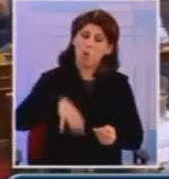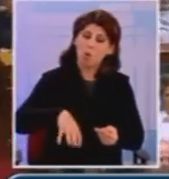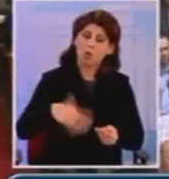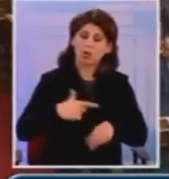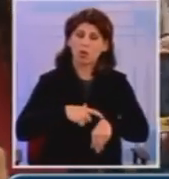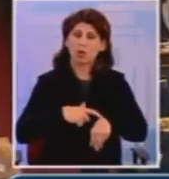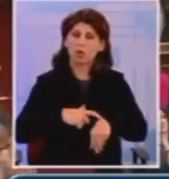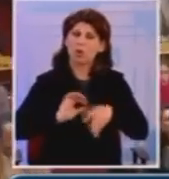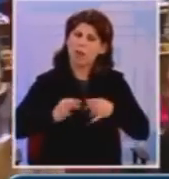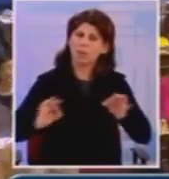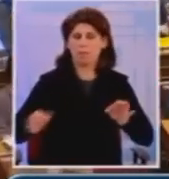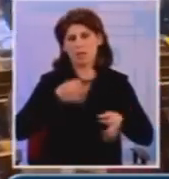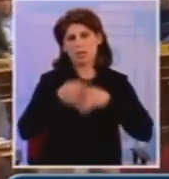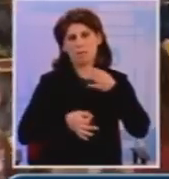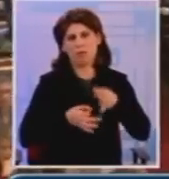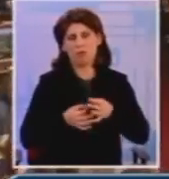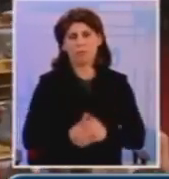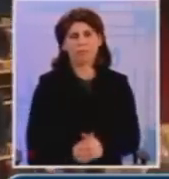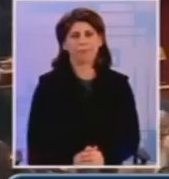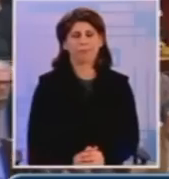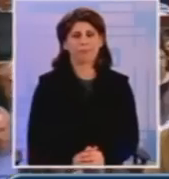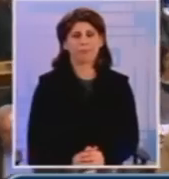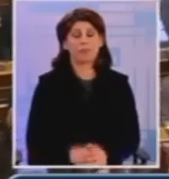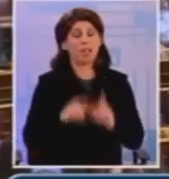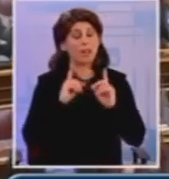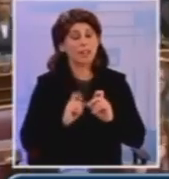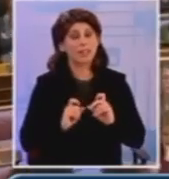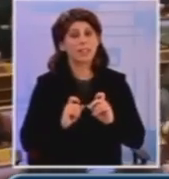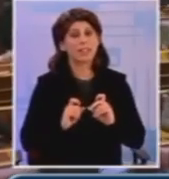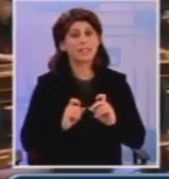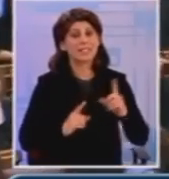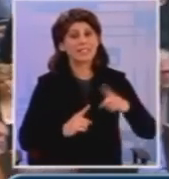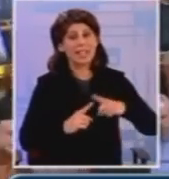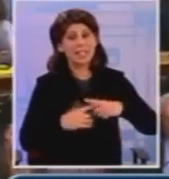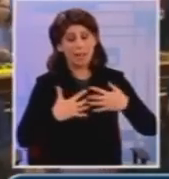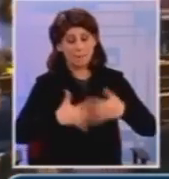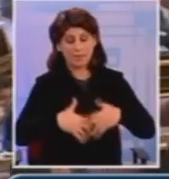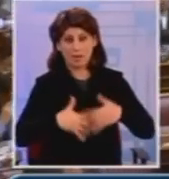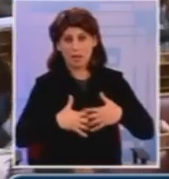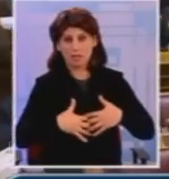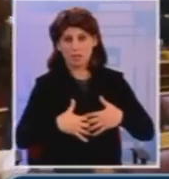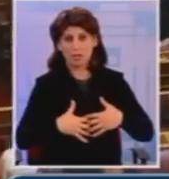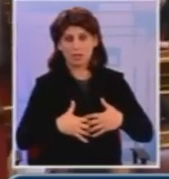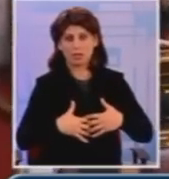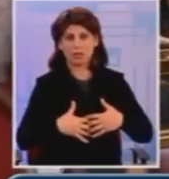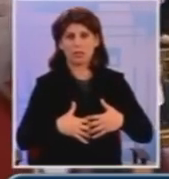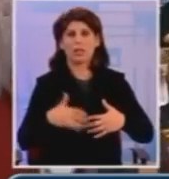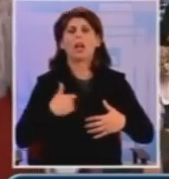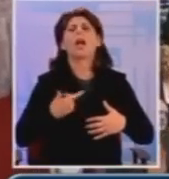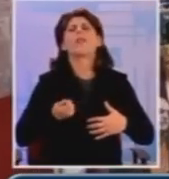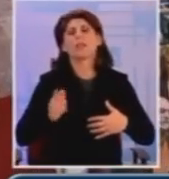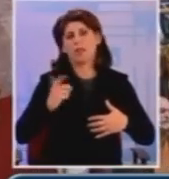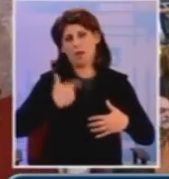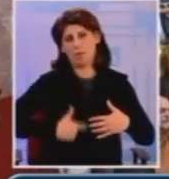τώρα να επεκταθώ. Οι αναγκαίες διευκρινήσεις και η τεχνική επεξεργασία δεν θα γίνει από